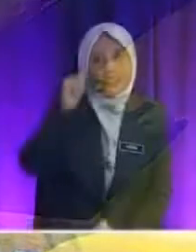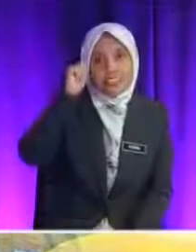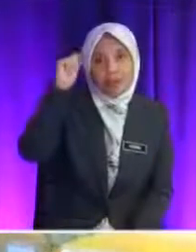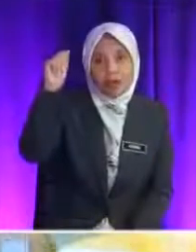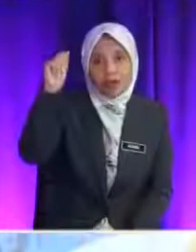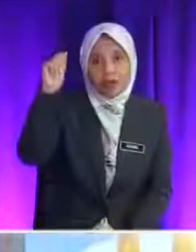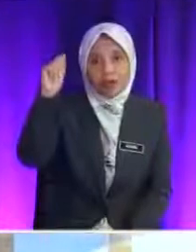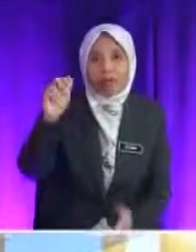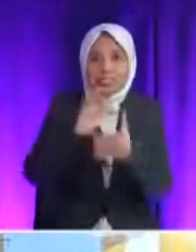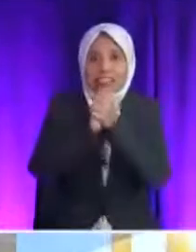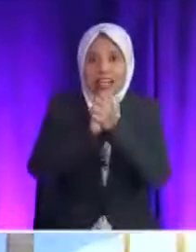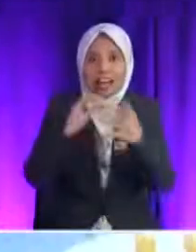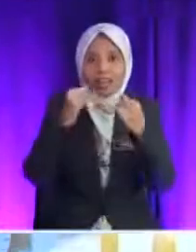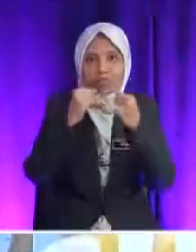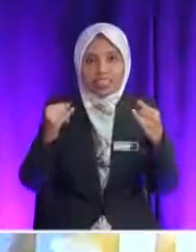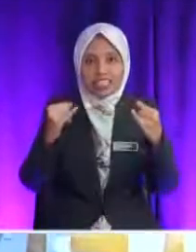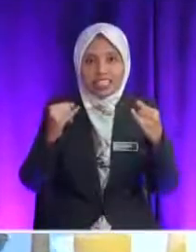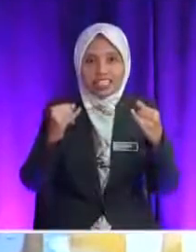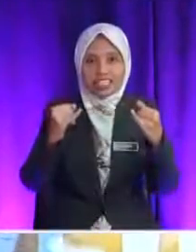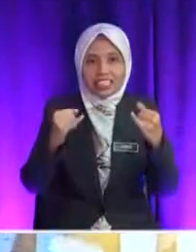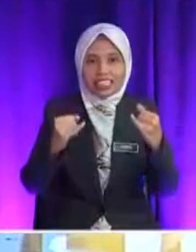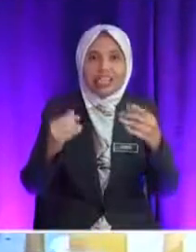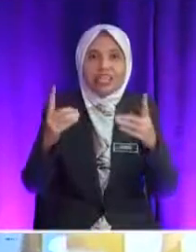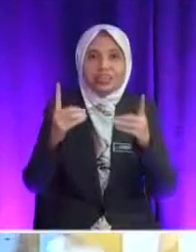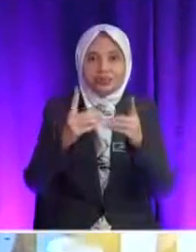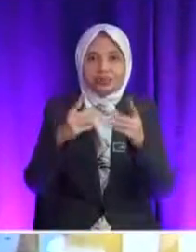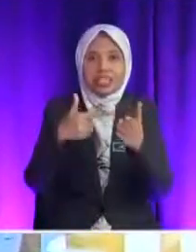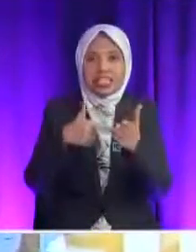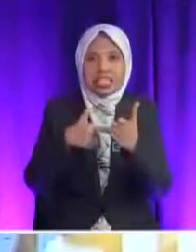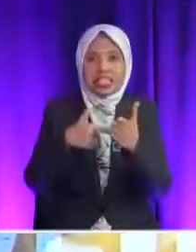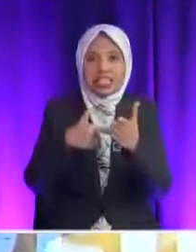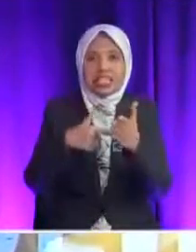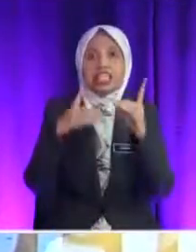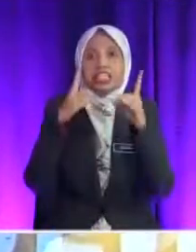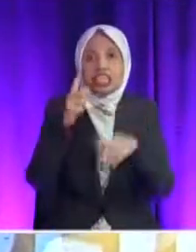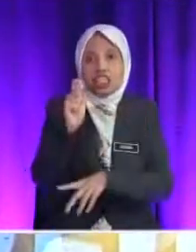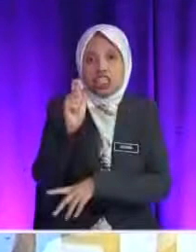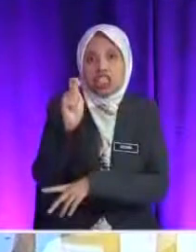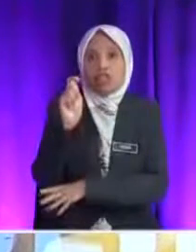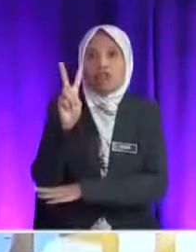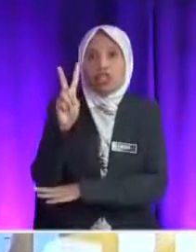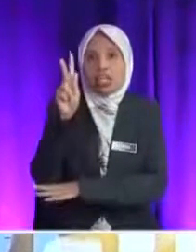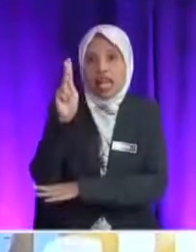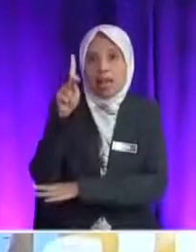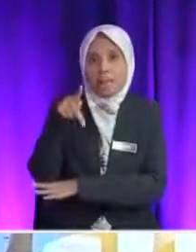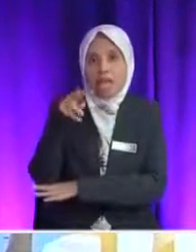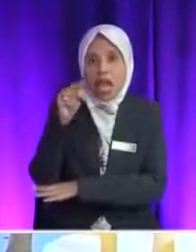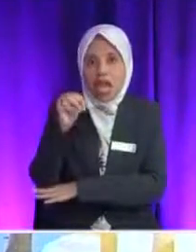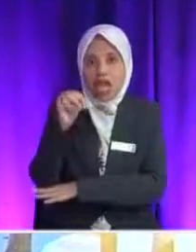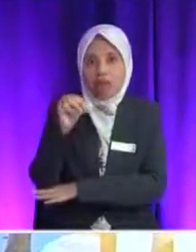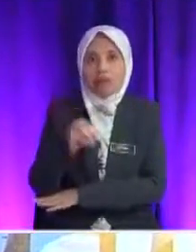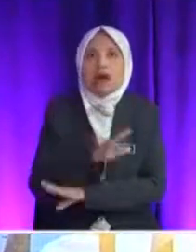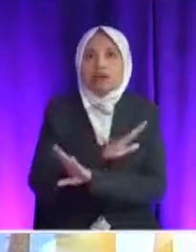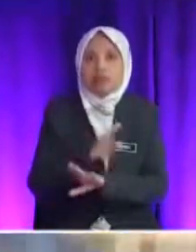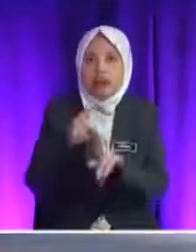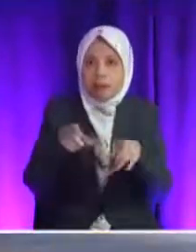Assalamualaikum, salam sejahtera, selamat menonton Dedek TV KPM. Adik-adik apa khabar? Abang Fizi kembali bersama-sama dengan semua. Jangan ke mana-mana tau,